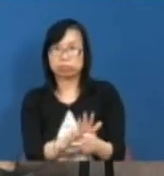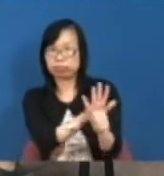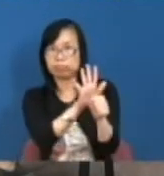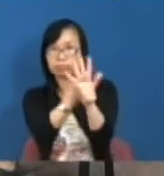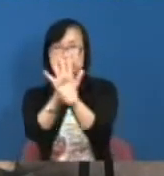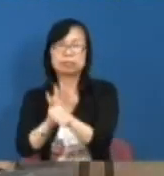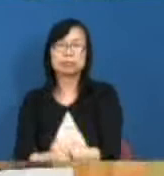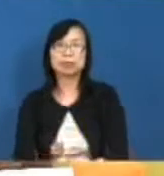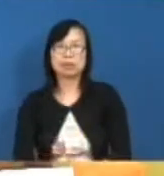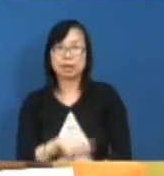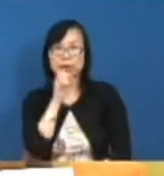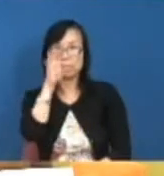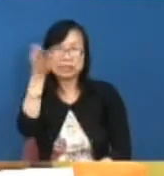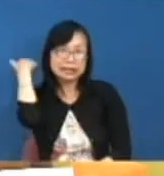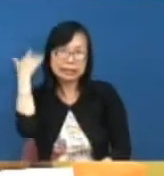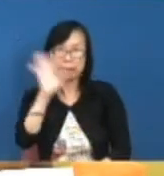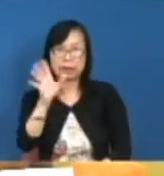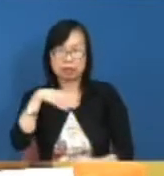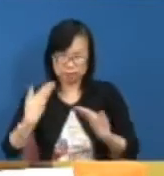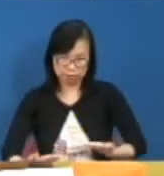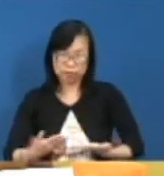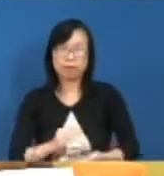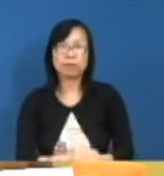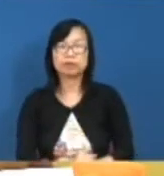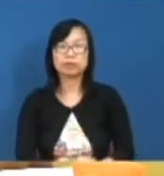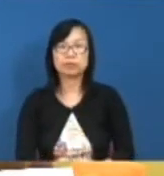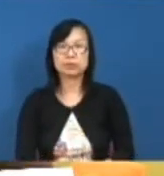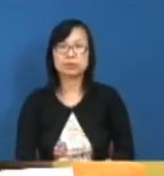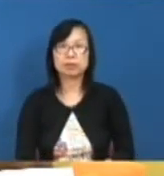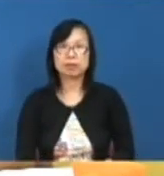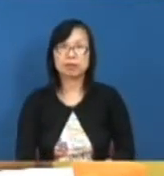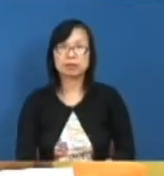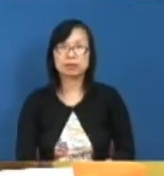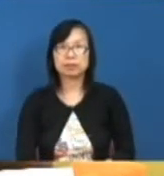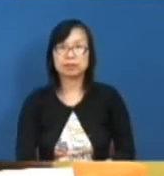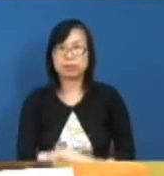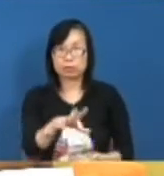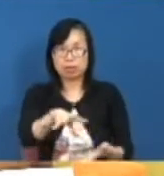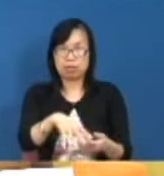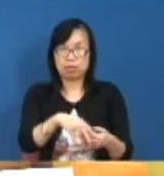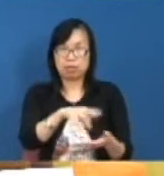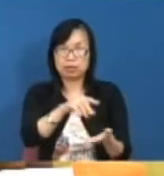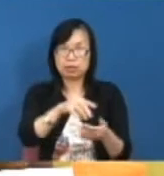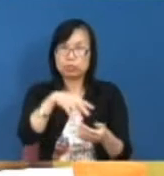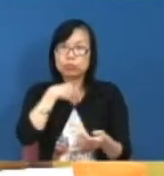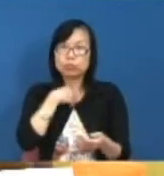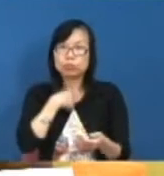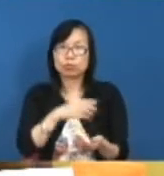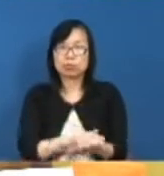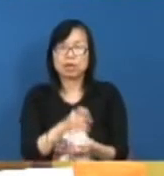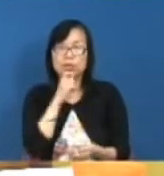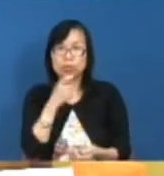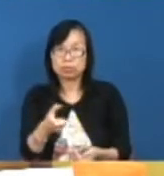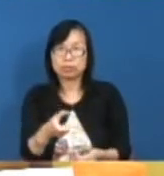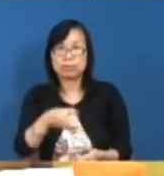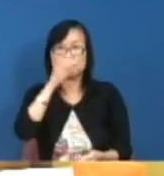嘅？我講以前嗰、那個，唔係講而家嗰個啊，嚇！點解咁咧？人哋抽税啫嘛，又唔俾你飲茶，有錢咪飲咯，冇錢咪冇